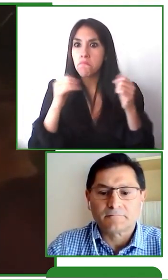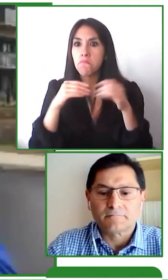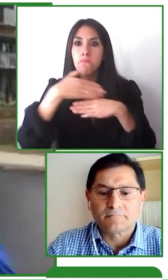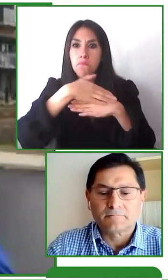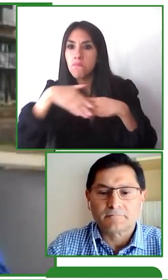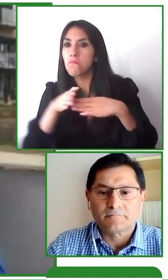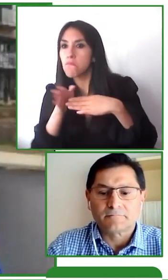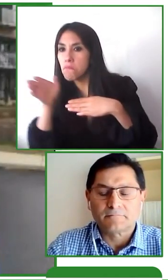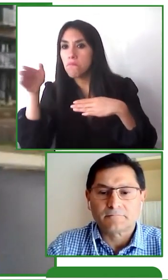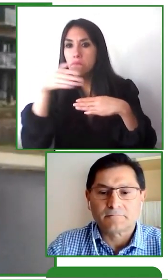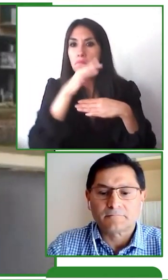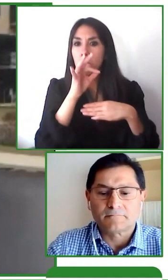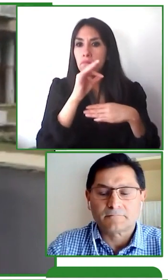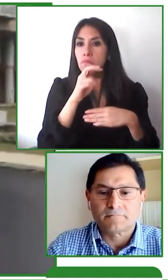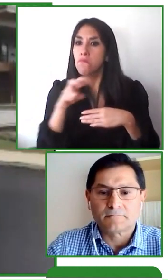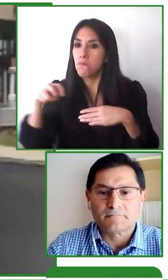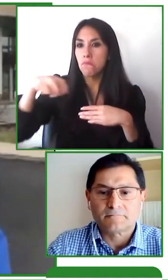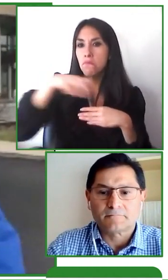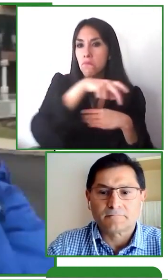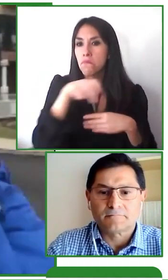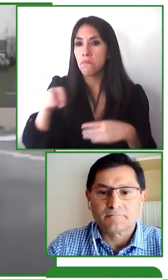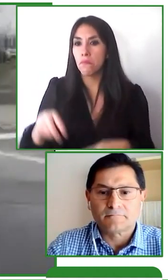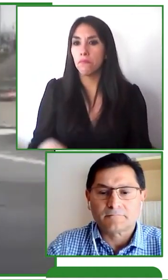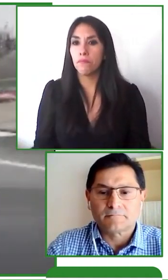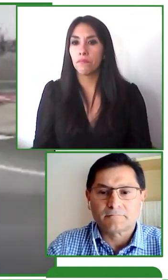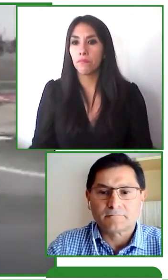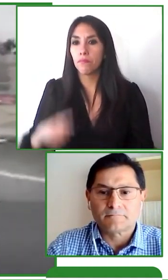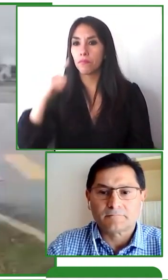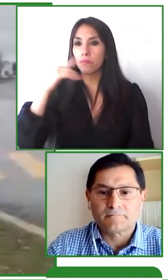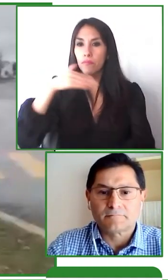coin... Centre-Police. D'accord.